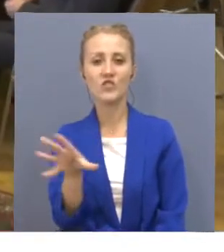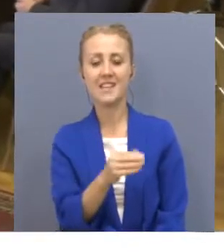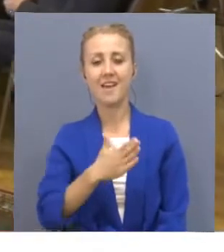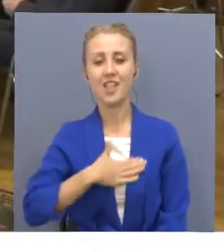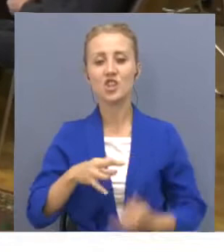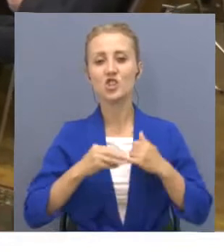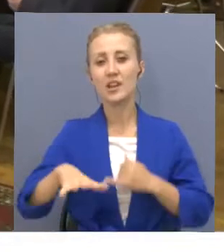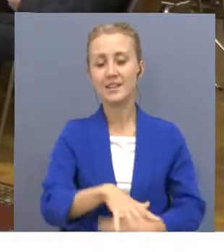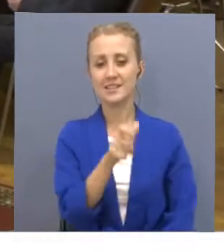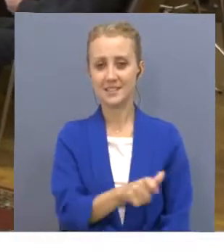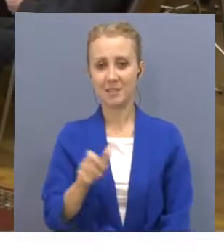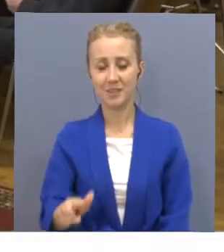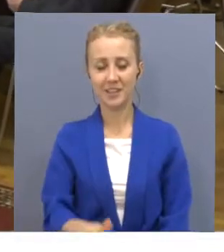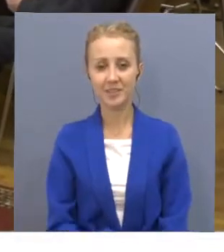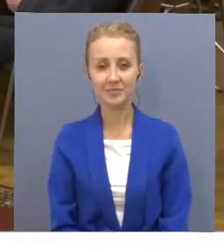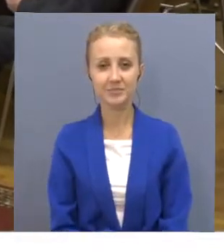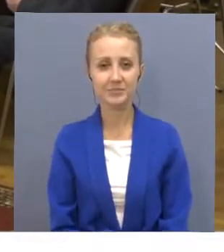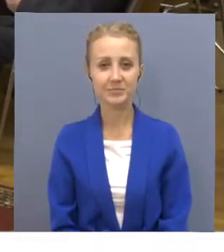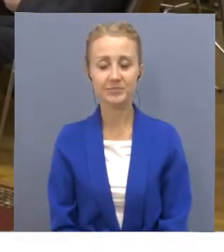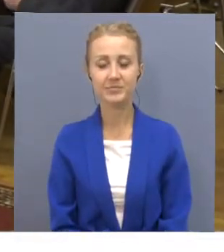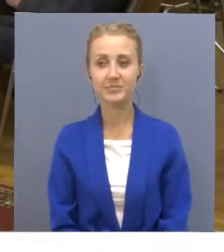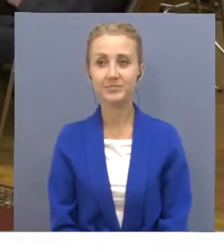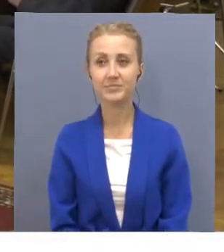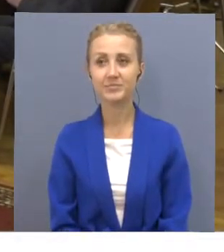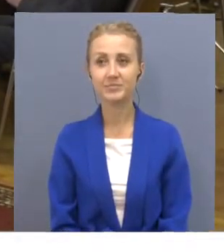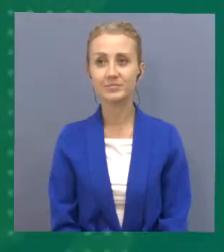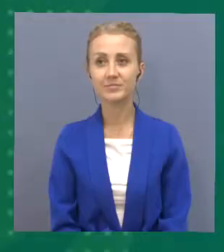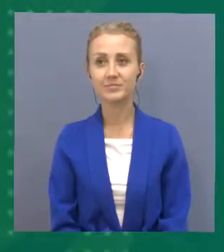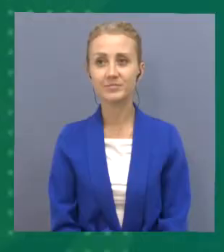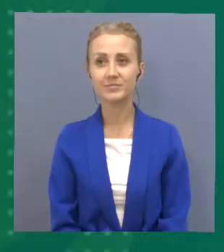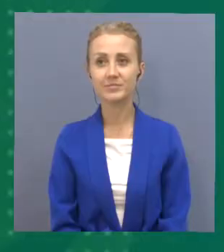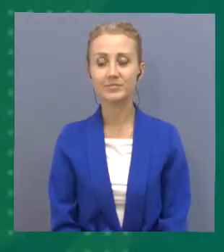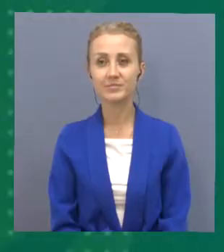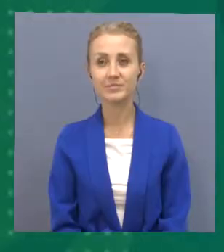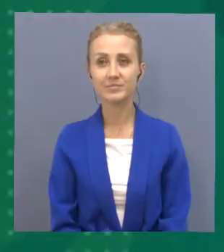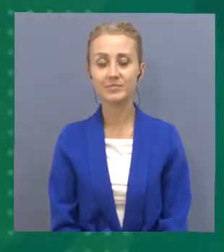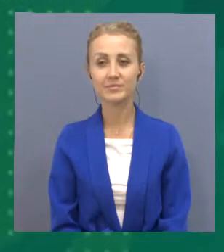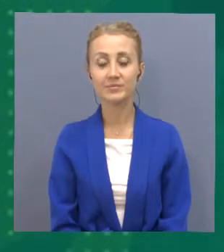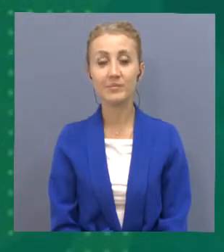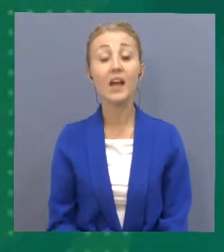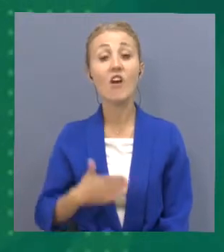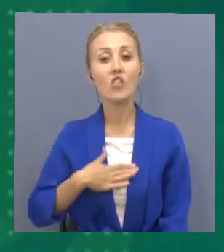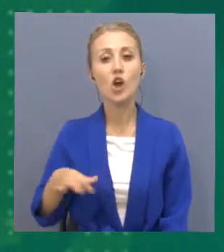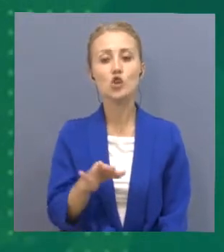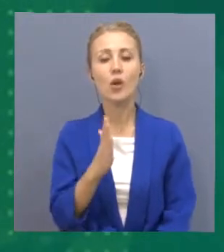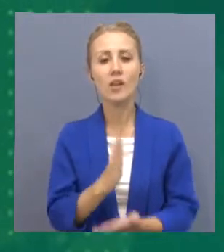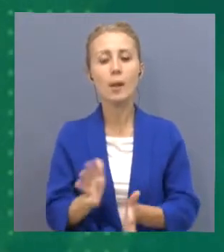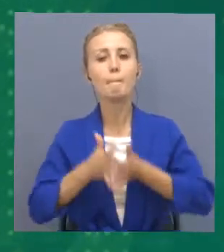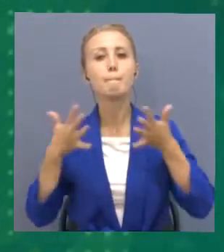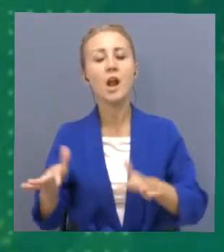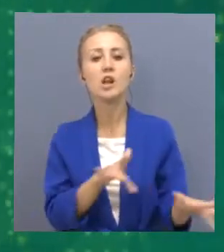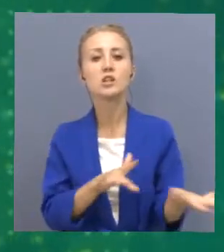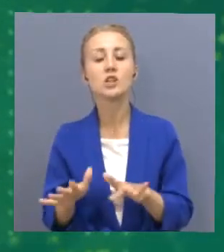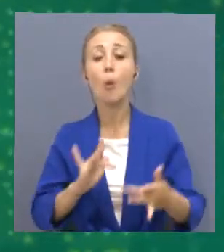Кубжасарова, Эрдогуль Дадебасхазы, Павел Соловьев, Жахангир Мукамбетов. Кокшия Ахпарат. В регионе предусмотрены масштабные мероприятия